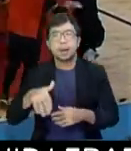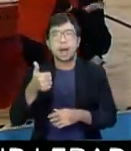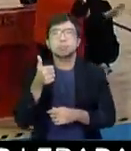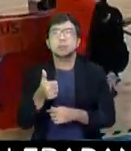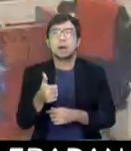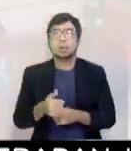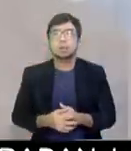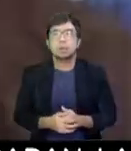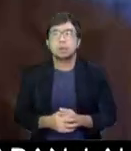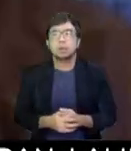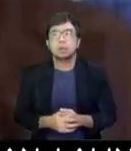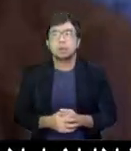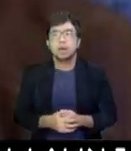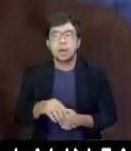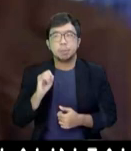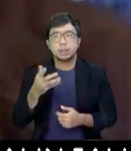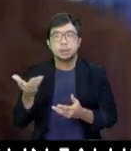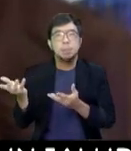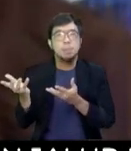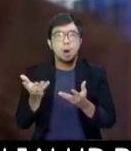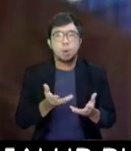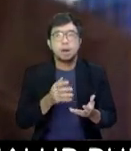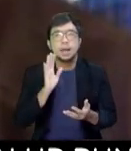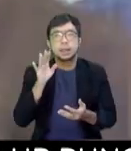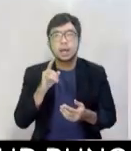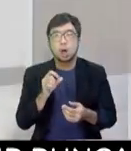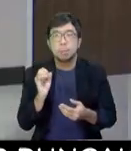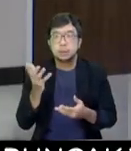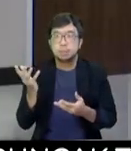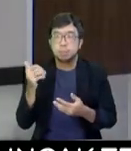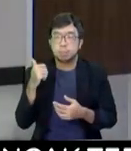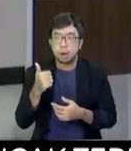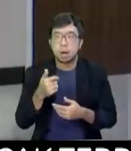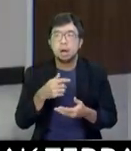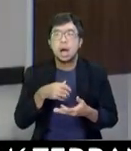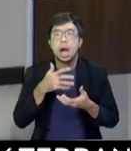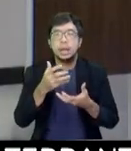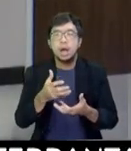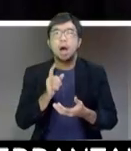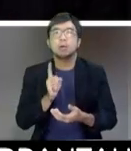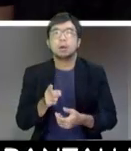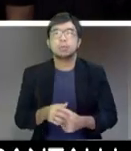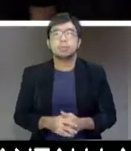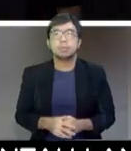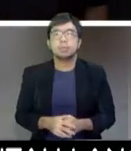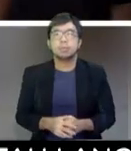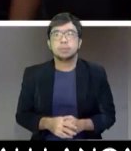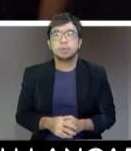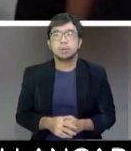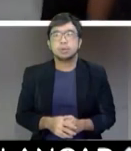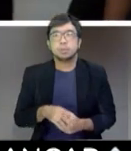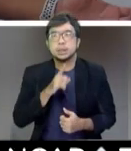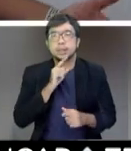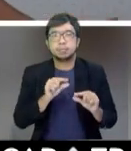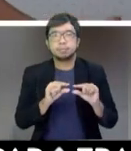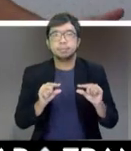bawa pulang medali emas. Nanti saya kasih hadiah, betul saya kasih hadiah. We have a new tactic in this games,